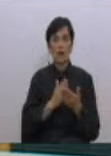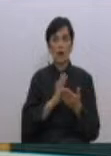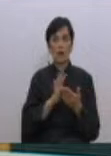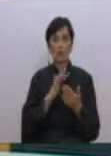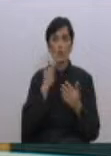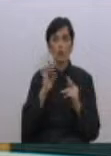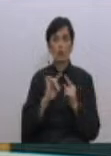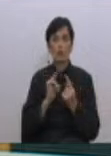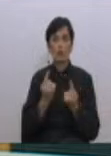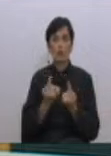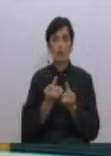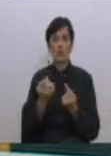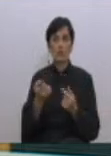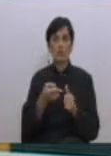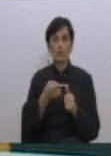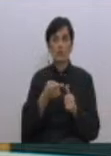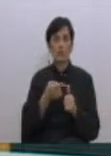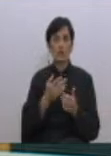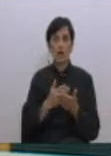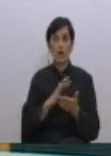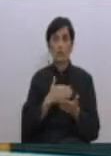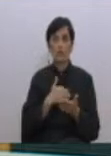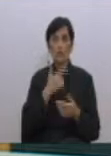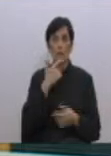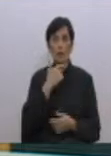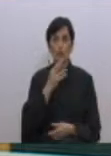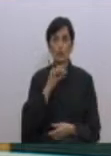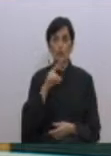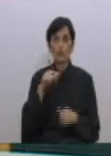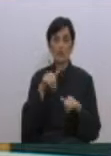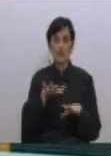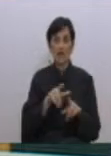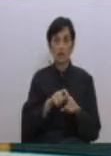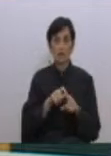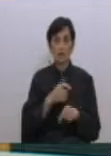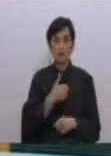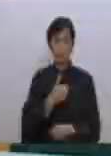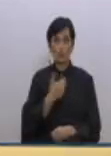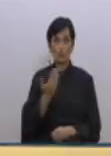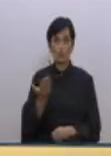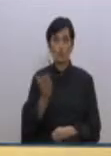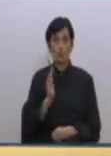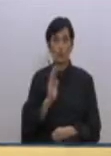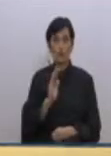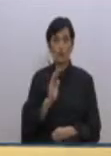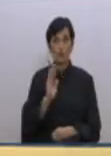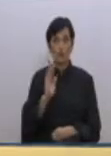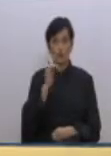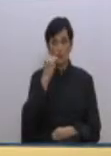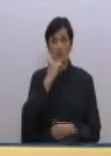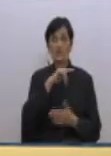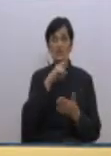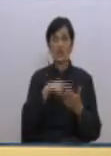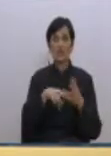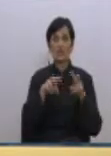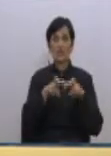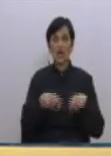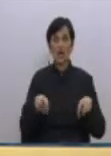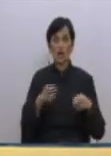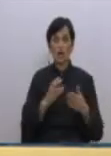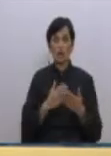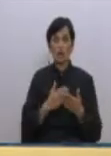arisurului, umbrale sobis, sahelit, arisurului, dar nu-mi s-a dat un citro tuxurt. Mădlubă, sagetri,